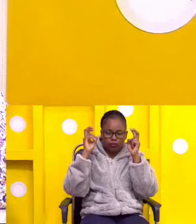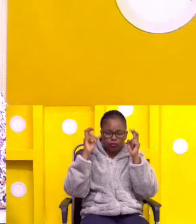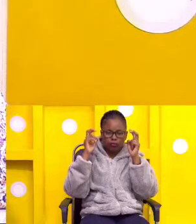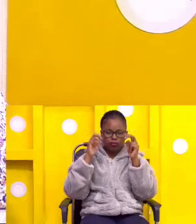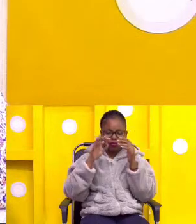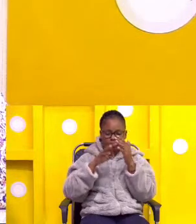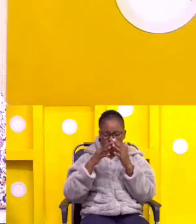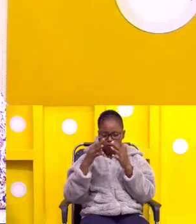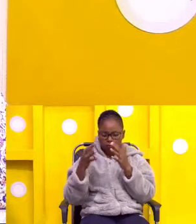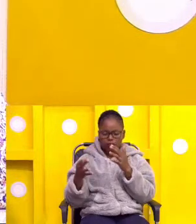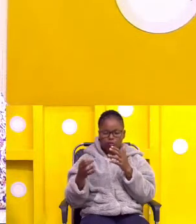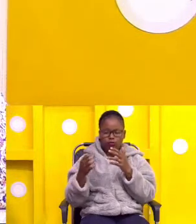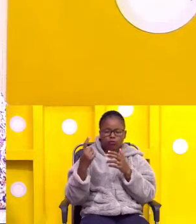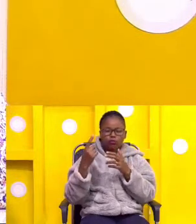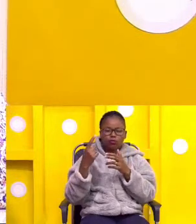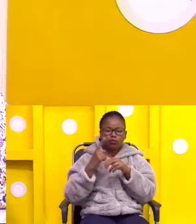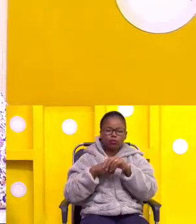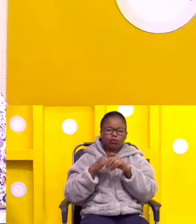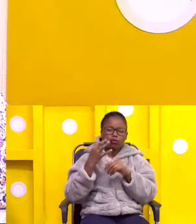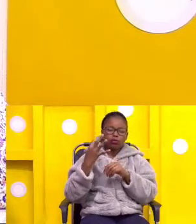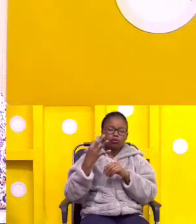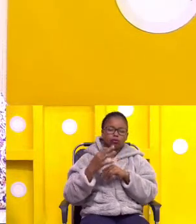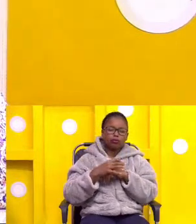itamata tu.